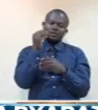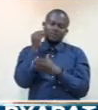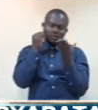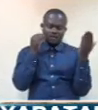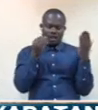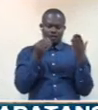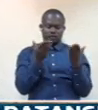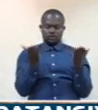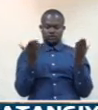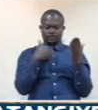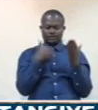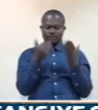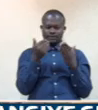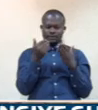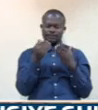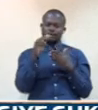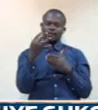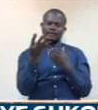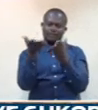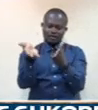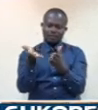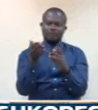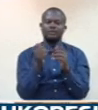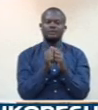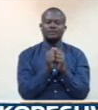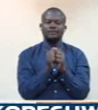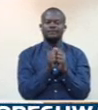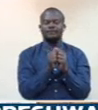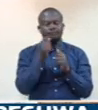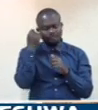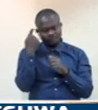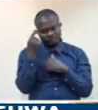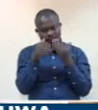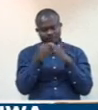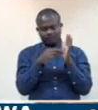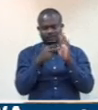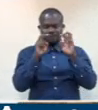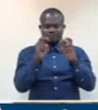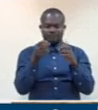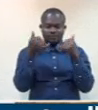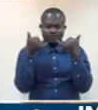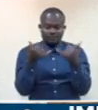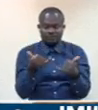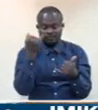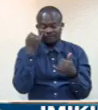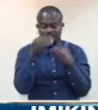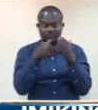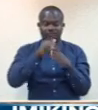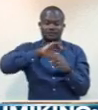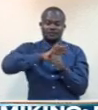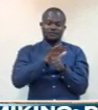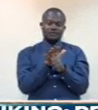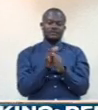ngira ngo twageze nka kese zigira nko murenyi hano ubwo binavuga ngo ubwo covid